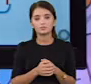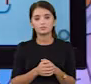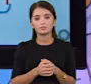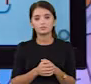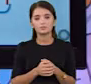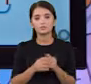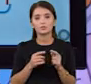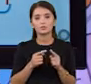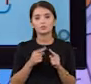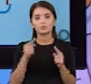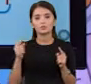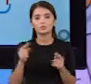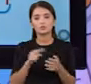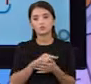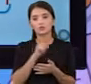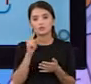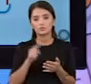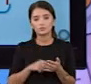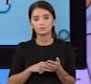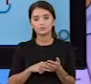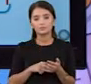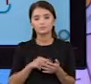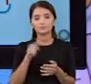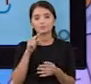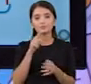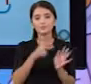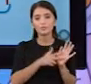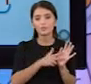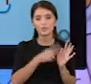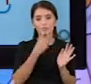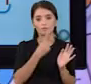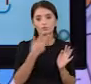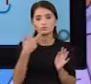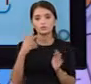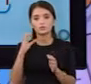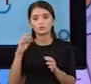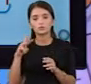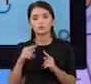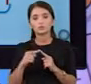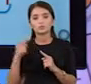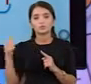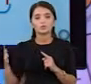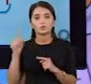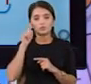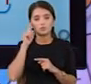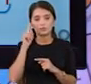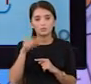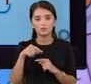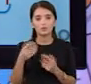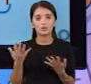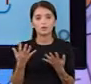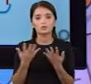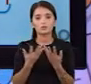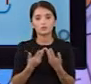Demak, bu kesmaning uzunligi noma'lum, lekin bunga qaraganda 3 santimetr uzun ekanligi ma'lum. Bu